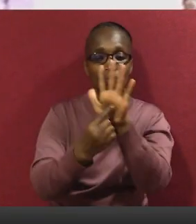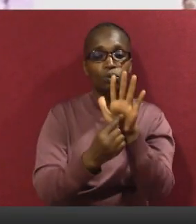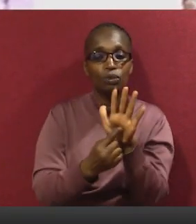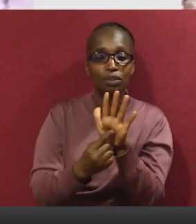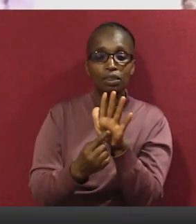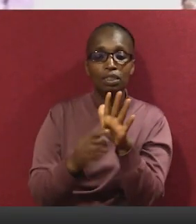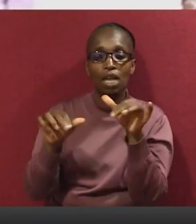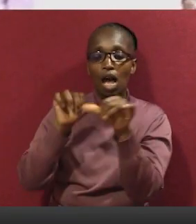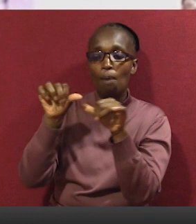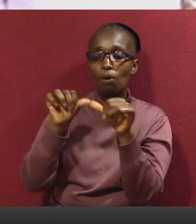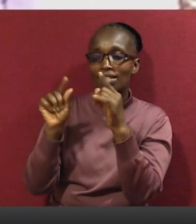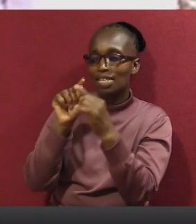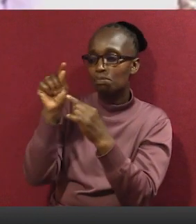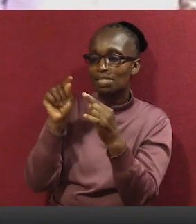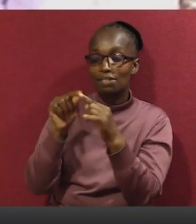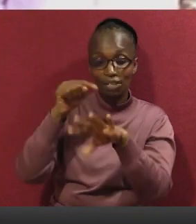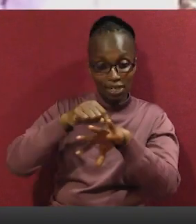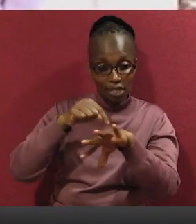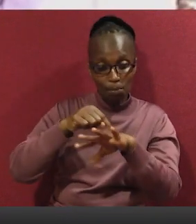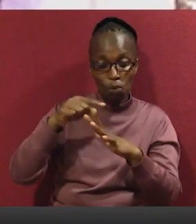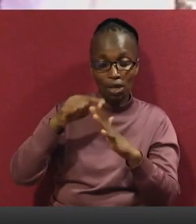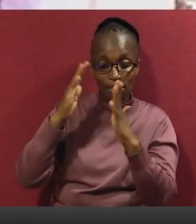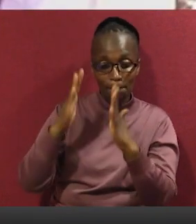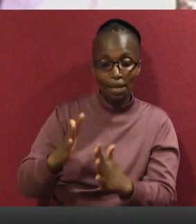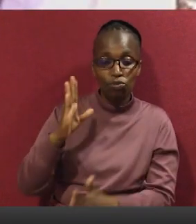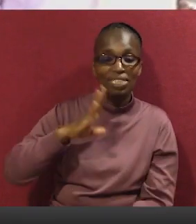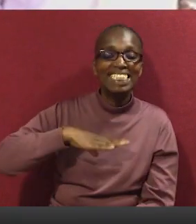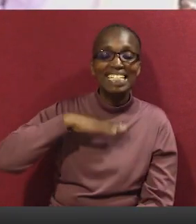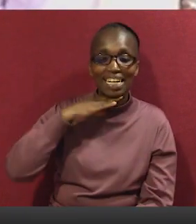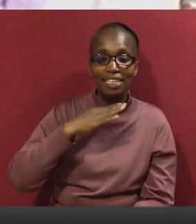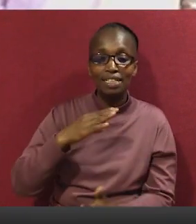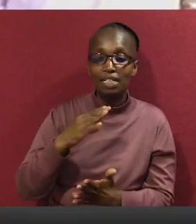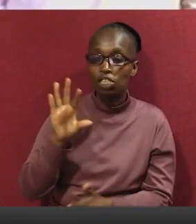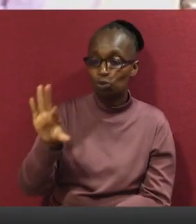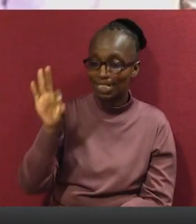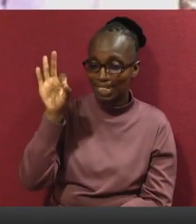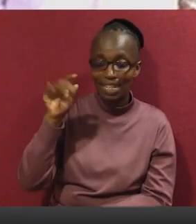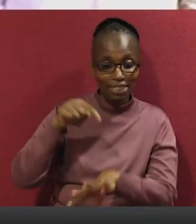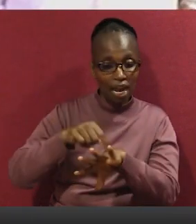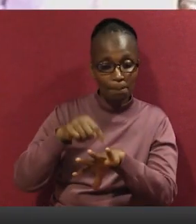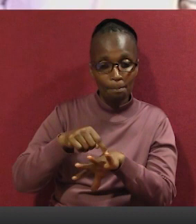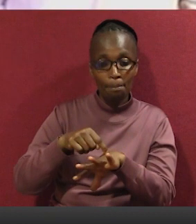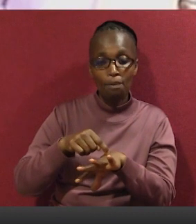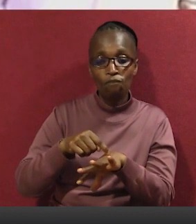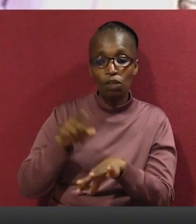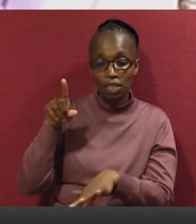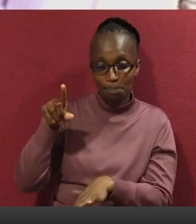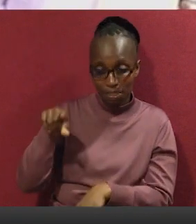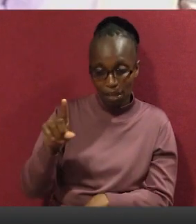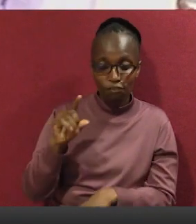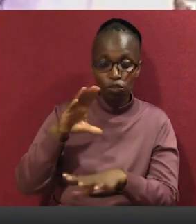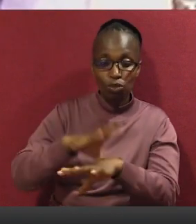ambe iko na msi mzuri hazi kartika ati m mmoja enda kando nam hii